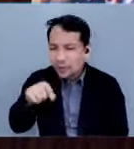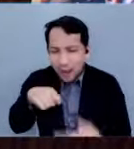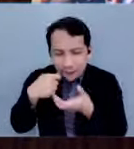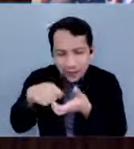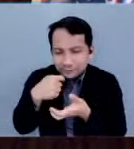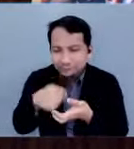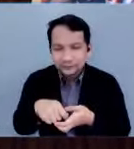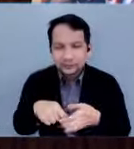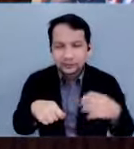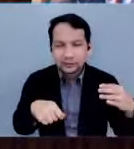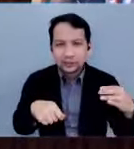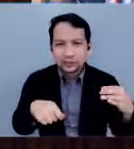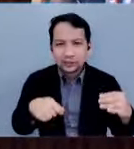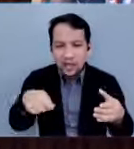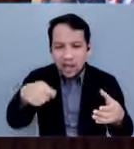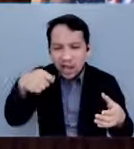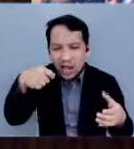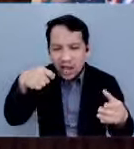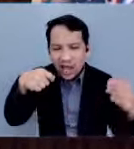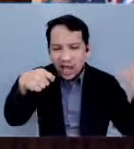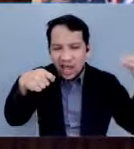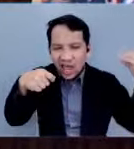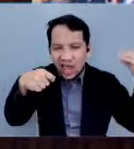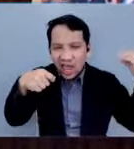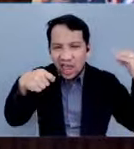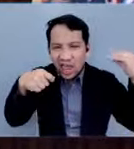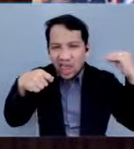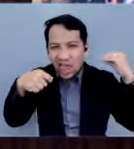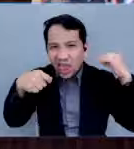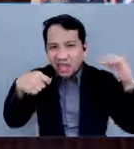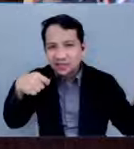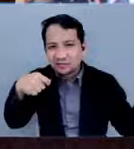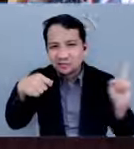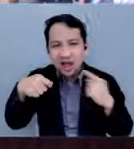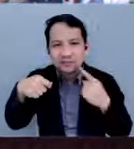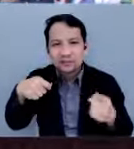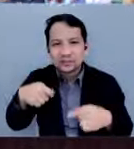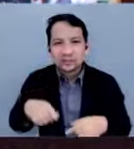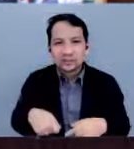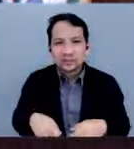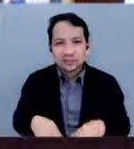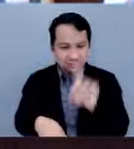pa dumadampi sa bibig yung crispy pata, narinig ko ni misis ko galing sa malayo, sabi niya sa akin, ay,